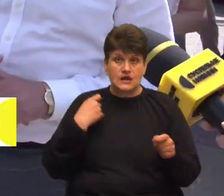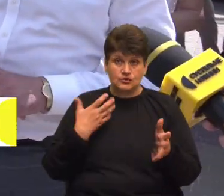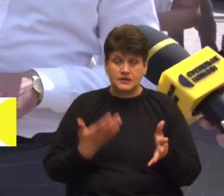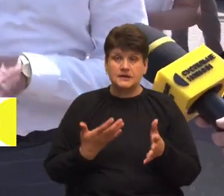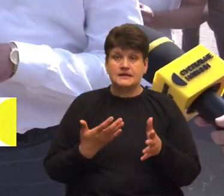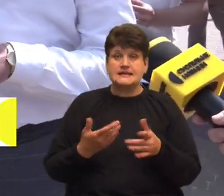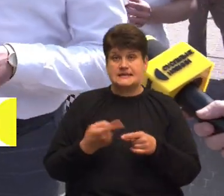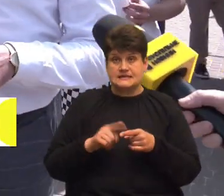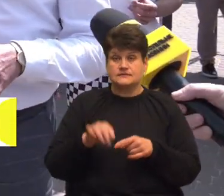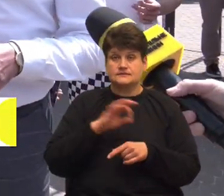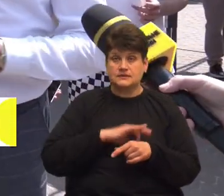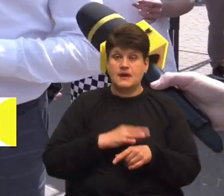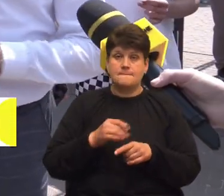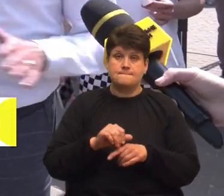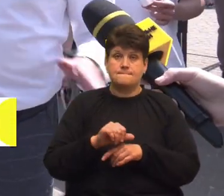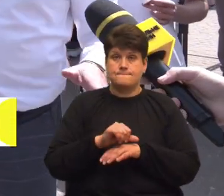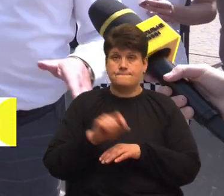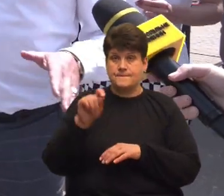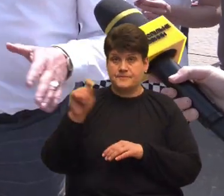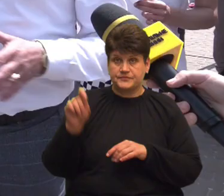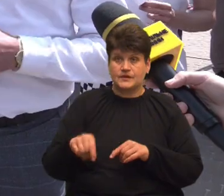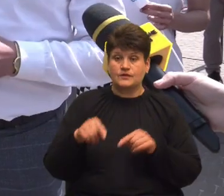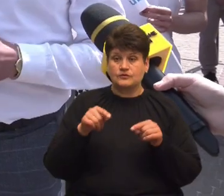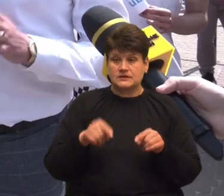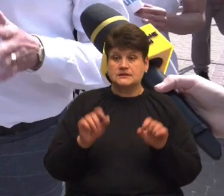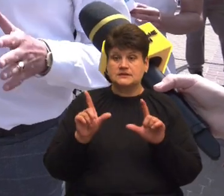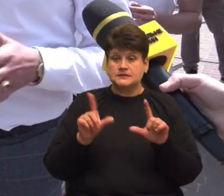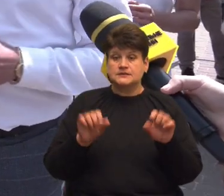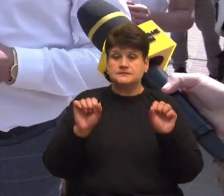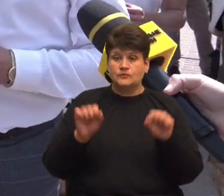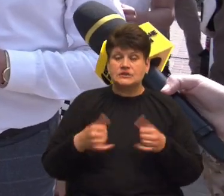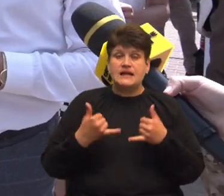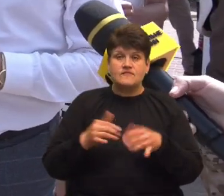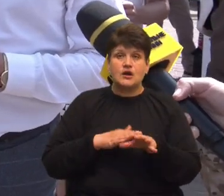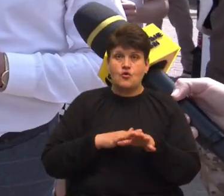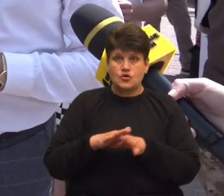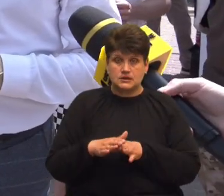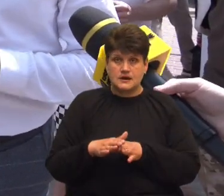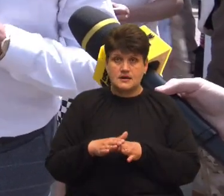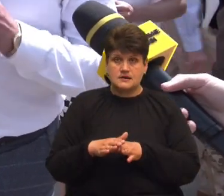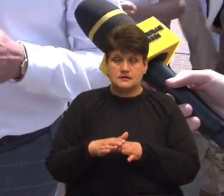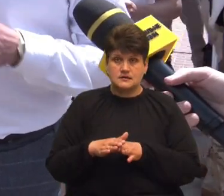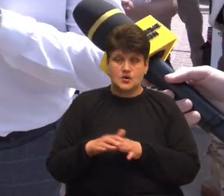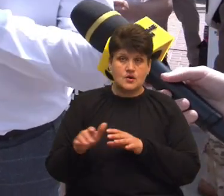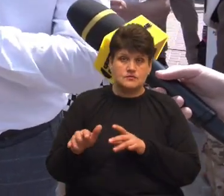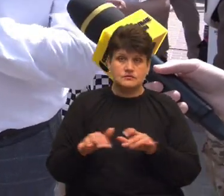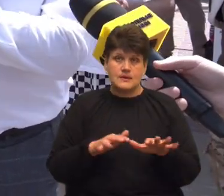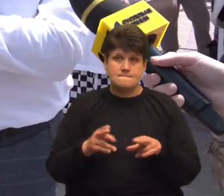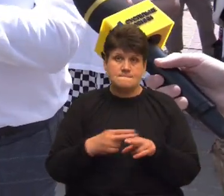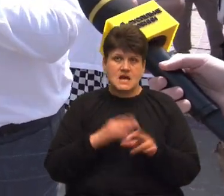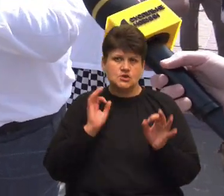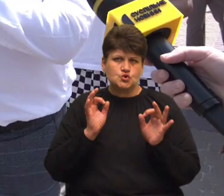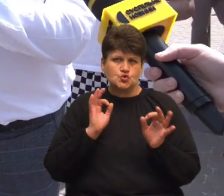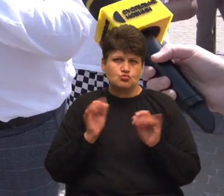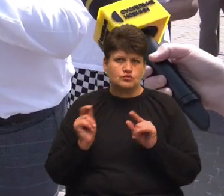передовій і основна їхня перевага в тому що в неї безшутно для виконання впевнених операцій безшумно заїхали